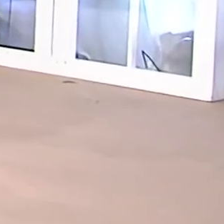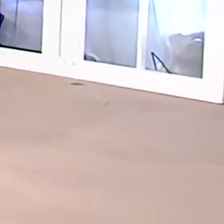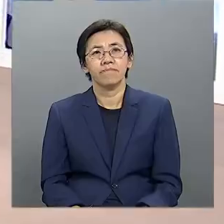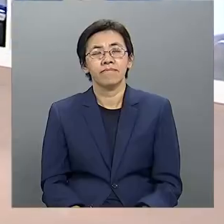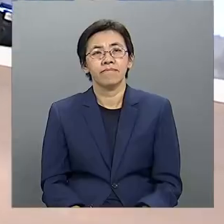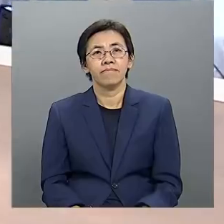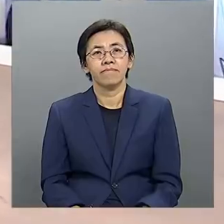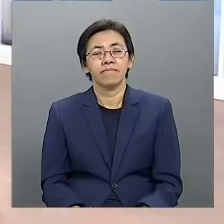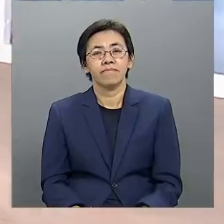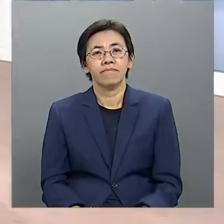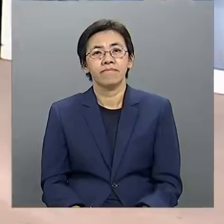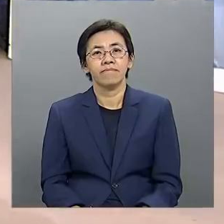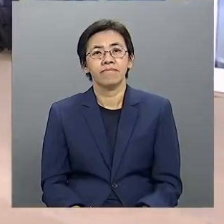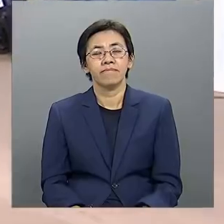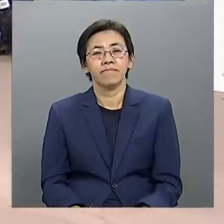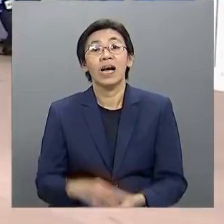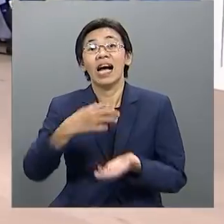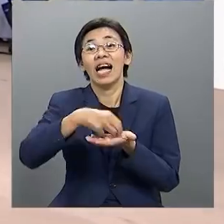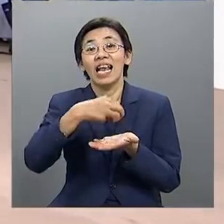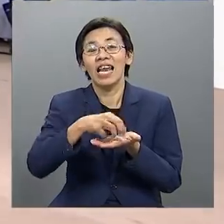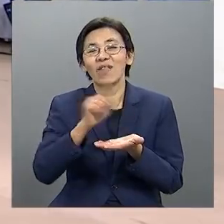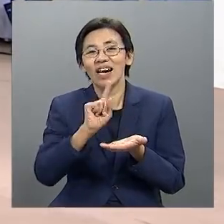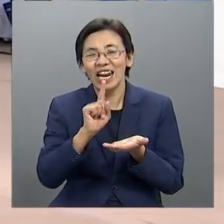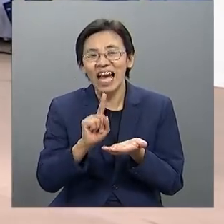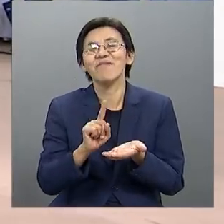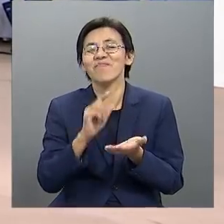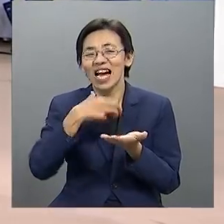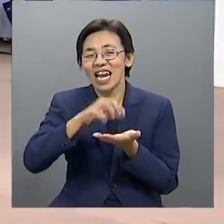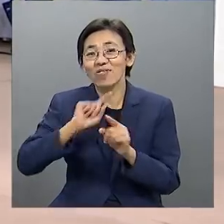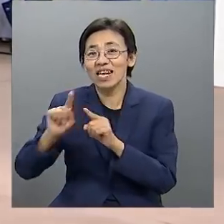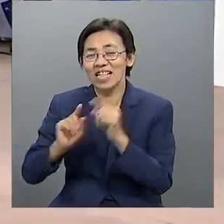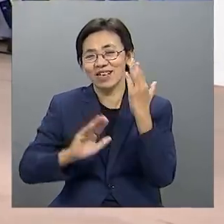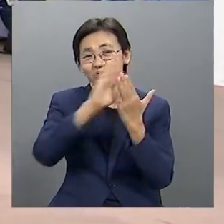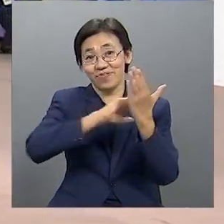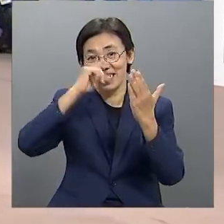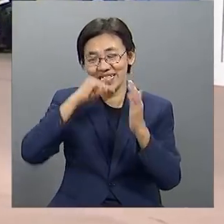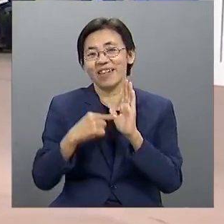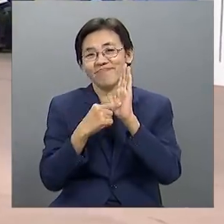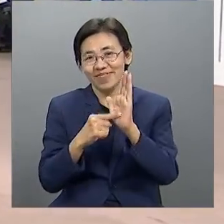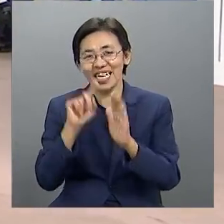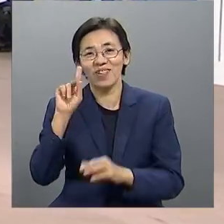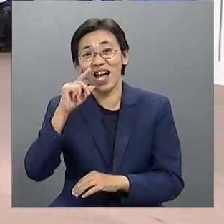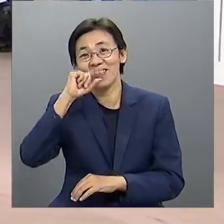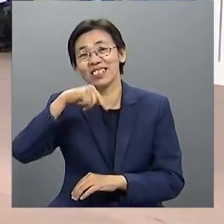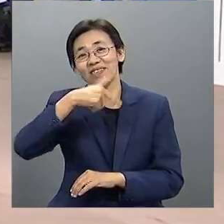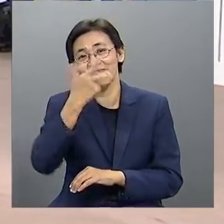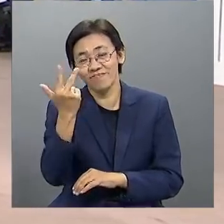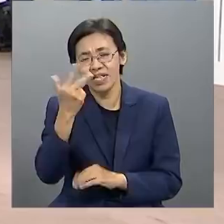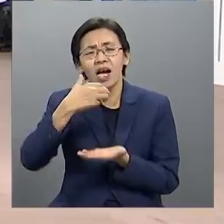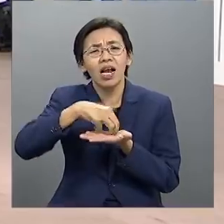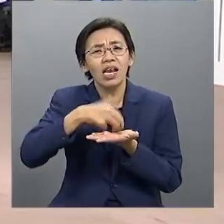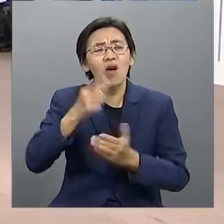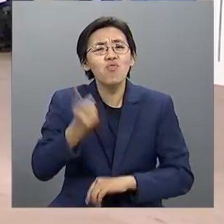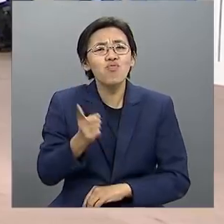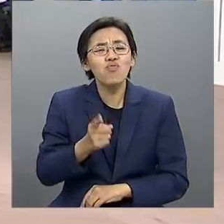สีสันวาไรตี้มาแล้วครับหลากหลายเรื่องราวทั่วไทยพร้อมเสิร์ฟให้คุณผู้ชมผ่านหน้าจอไทย PBS นะครับเช่นเคยครับคุณผู้ชมที่ติดตามผ่านท